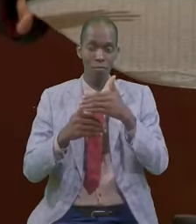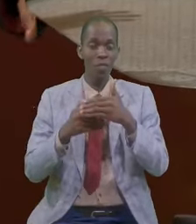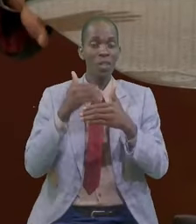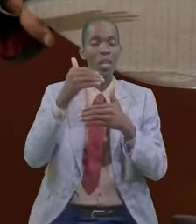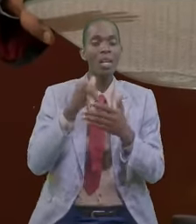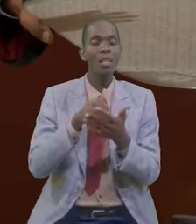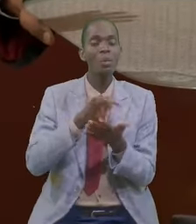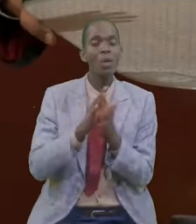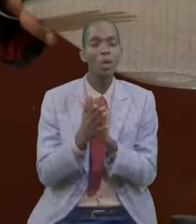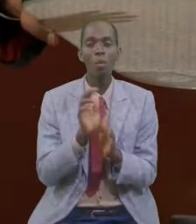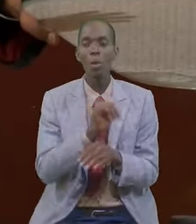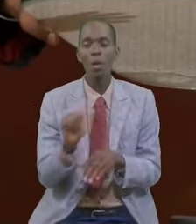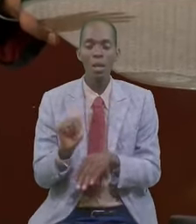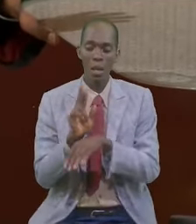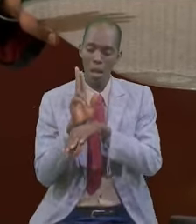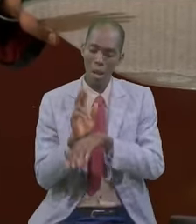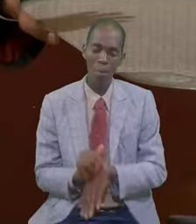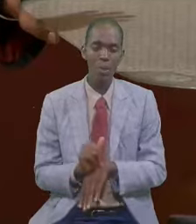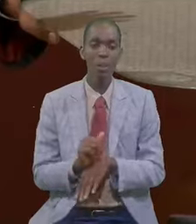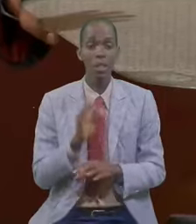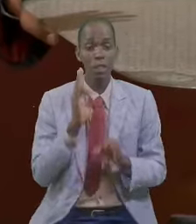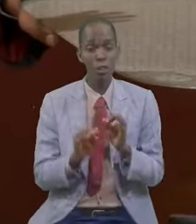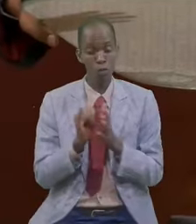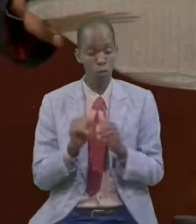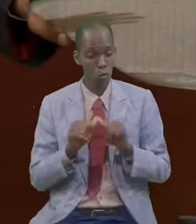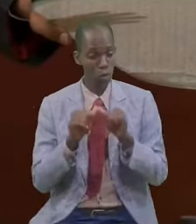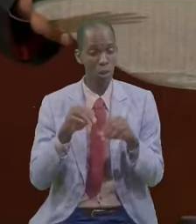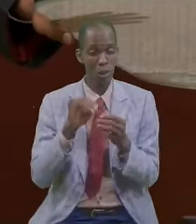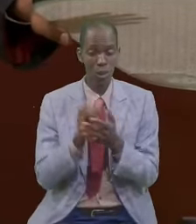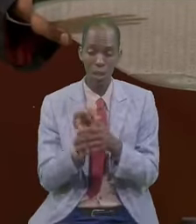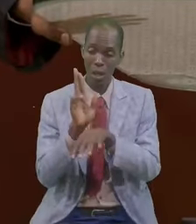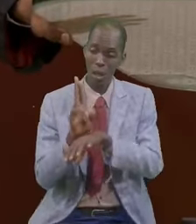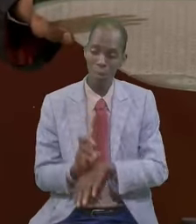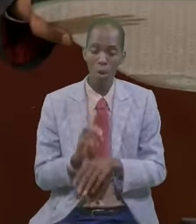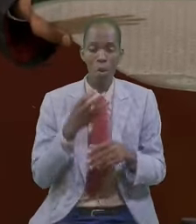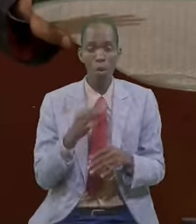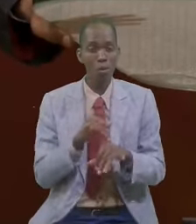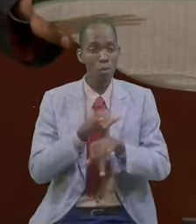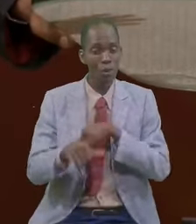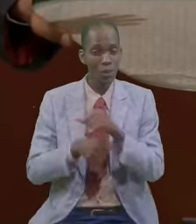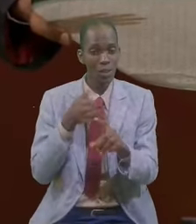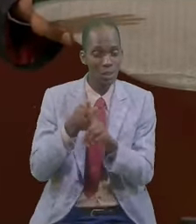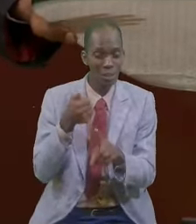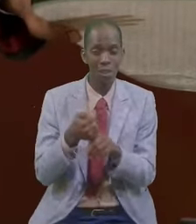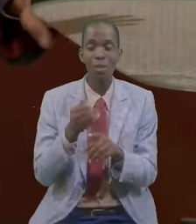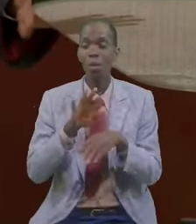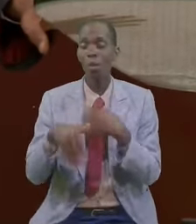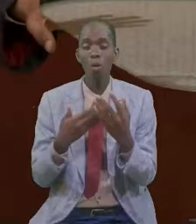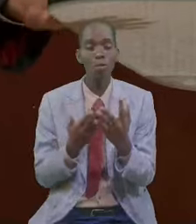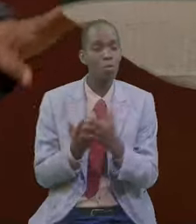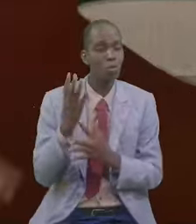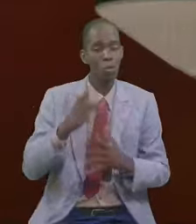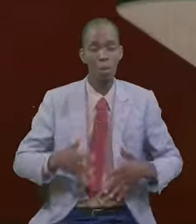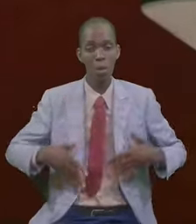subtile, et puis avant de savoir, ça devient une habitude. Si quelqu'un adopte cette habitude de